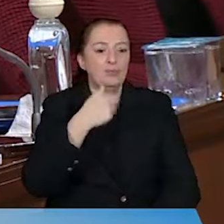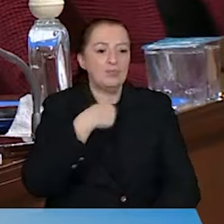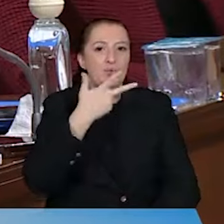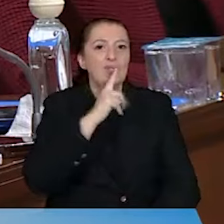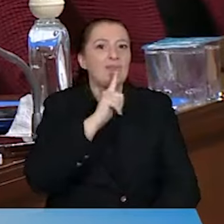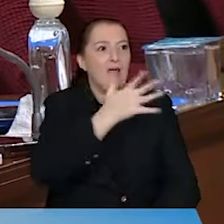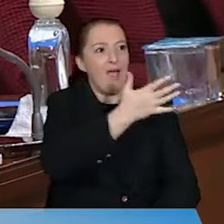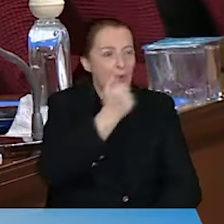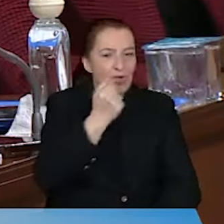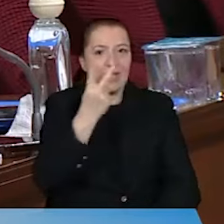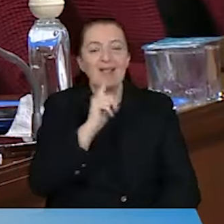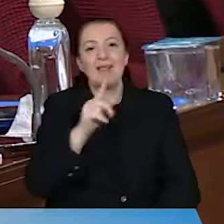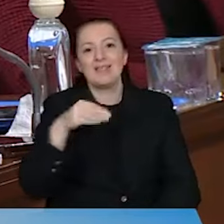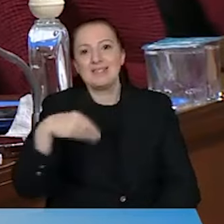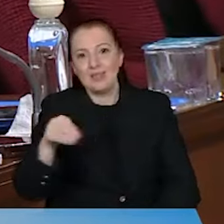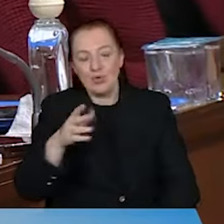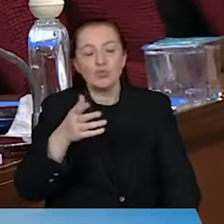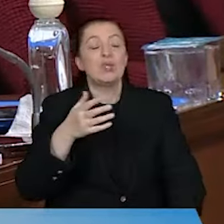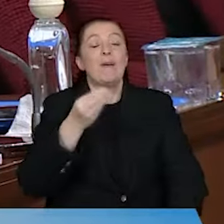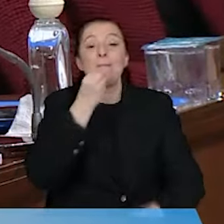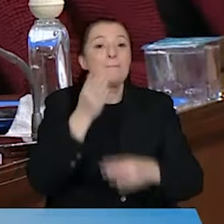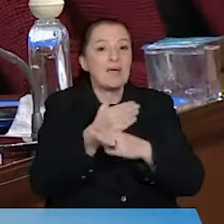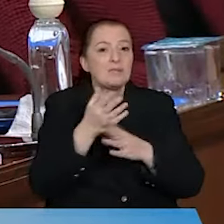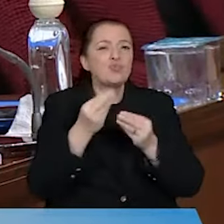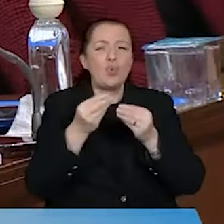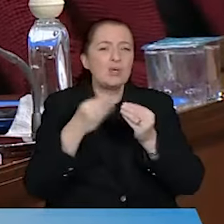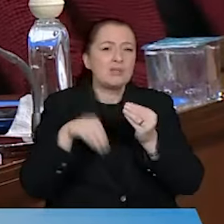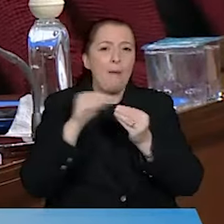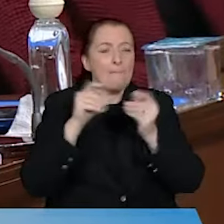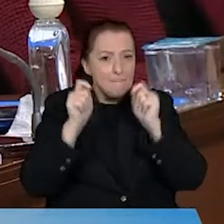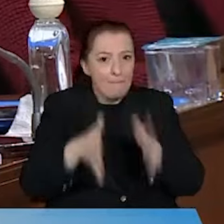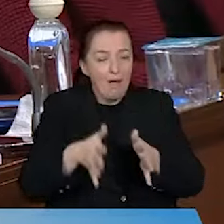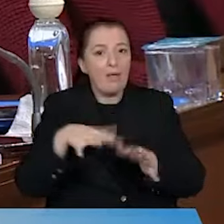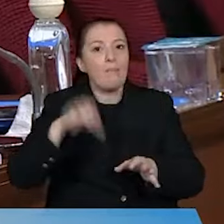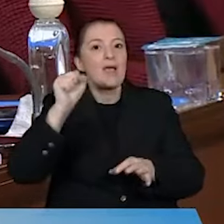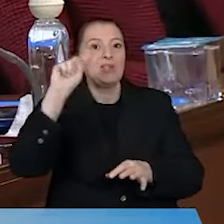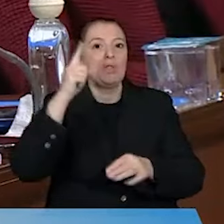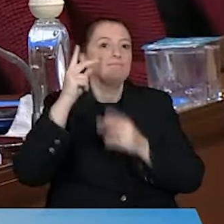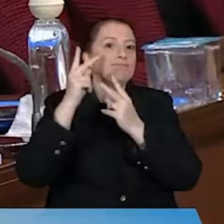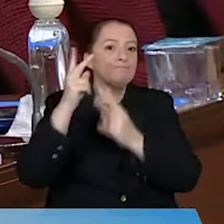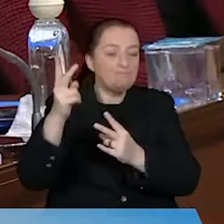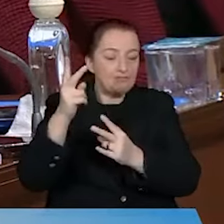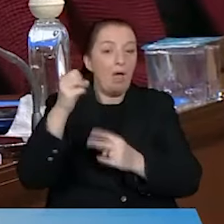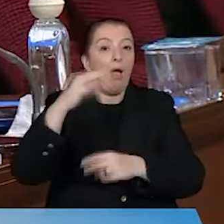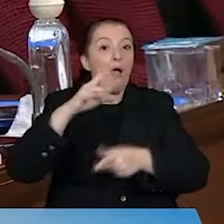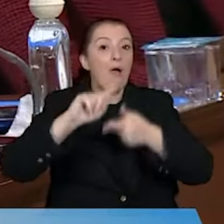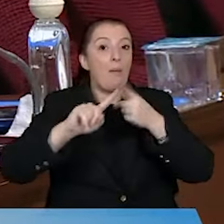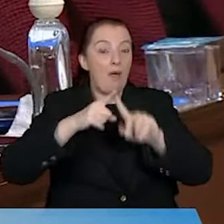satıyoruz. Ham maddeler, gıda o kadar çok pahalandı ki merkezi yönetimin yani AK